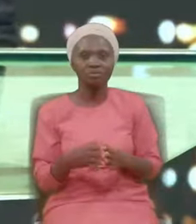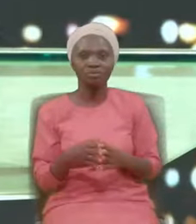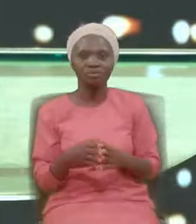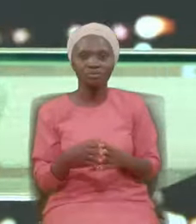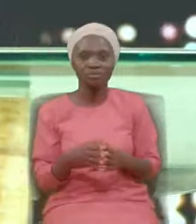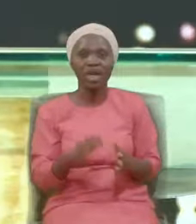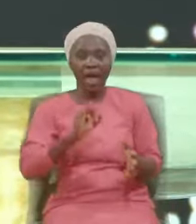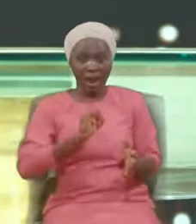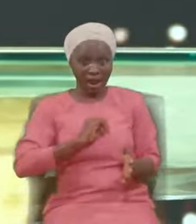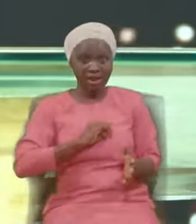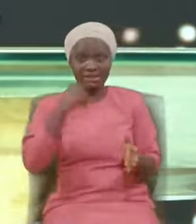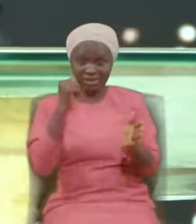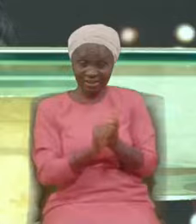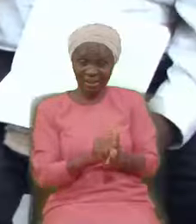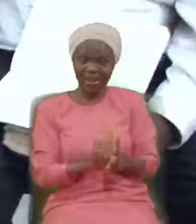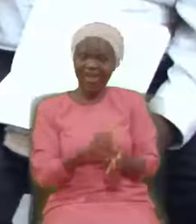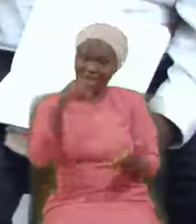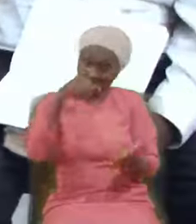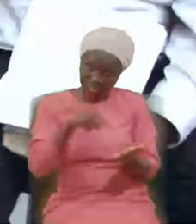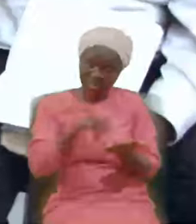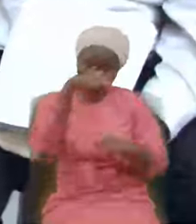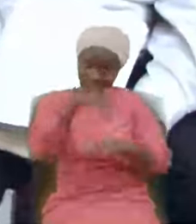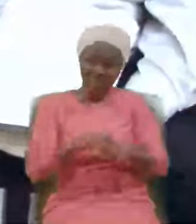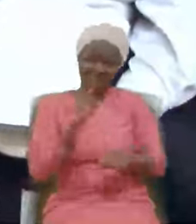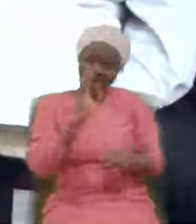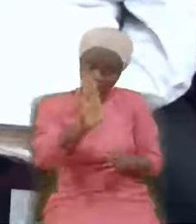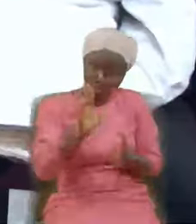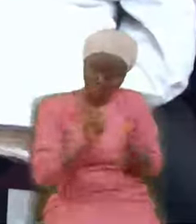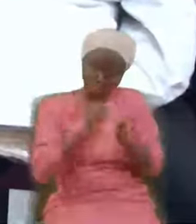voir votre visage là-bas. Je dis, ce soir, c'est votre soirée.